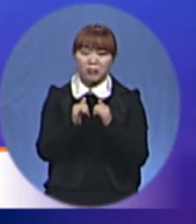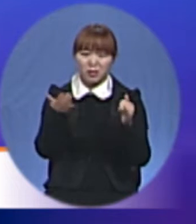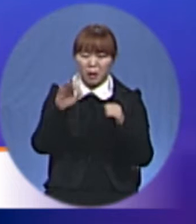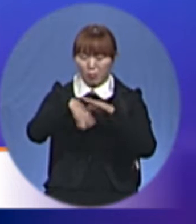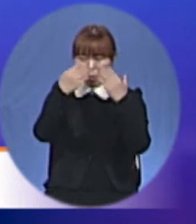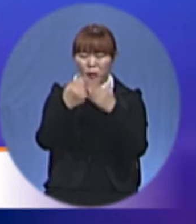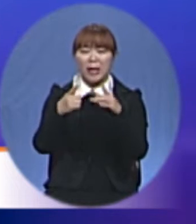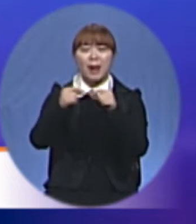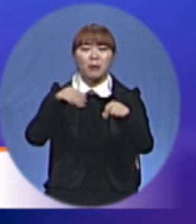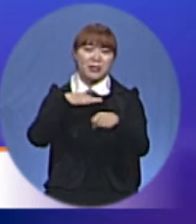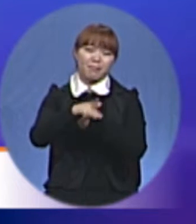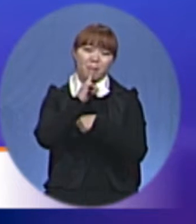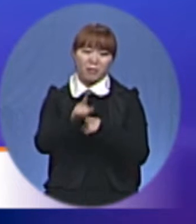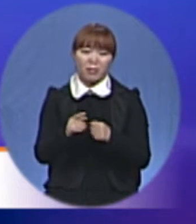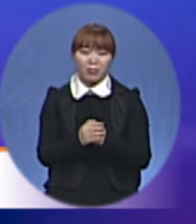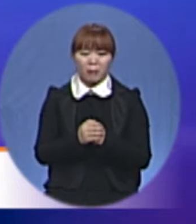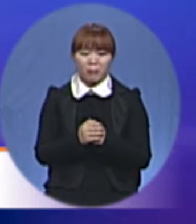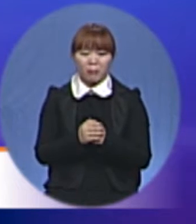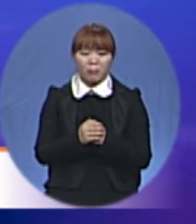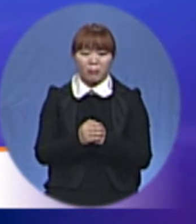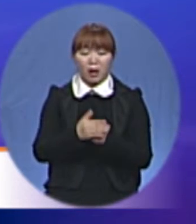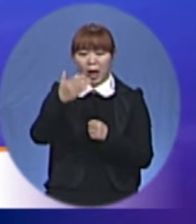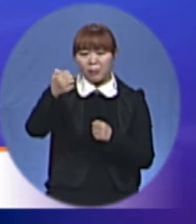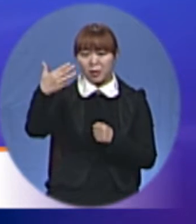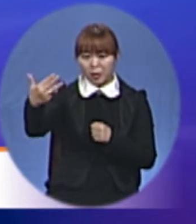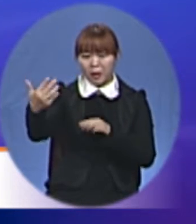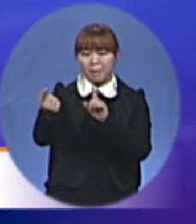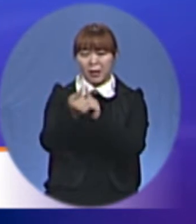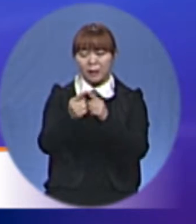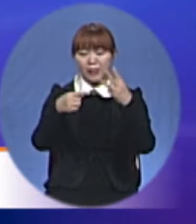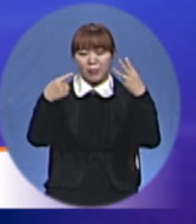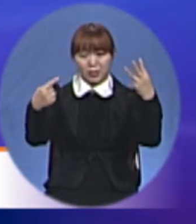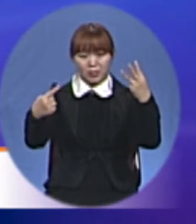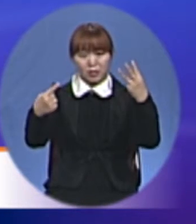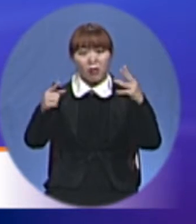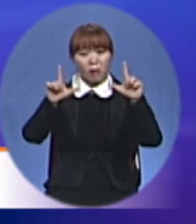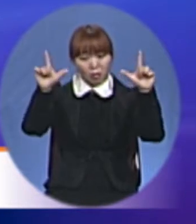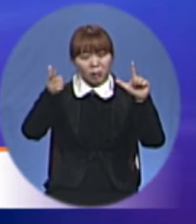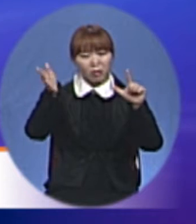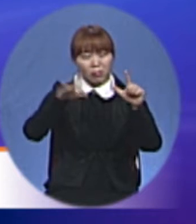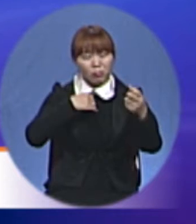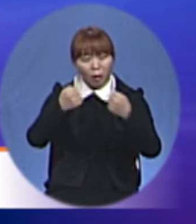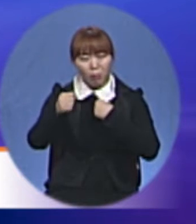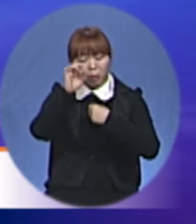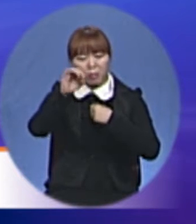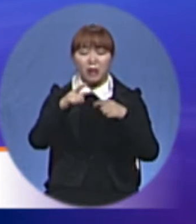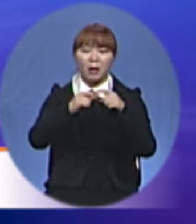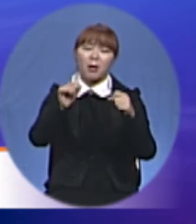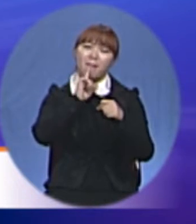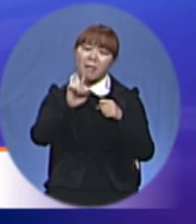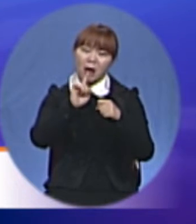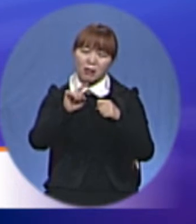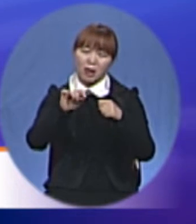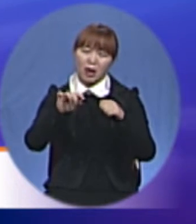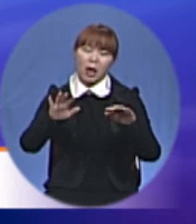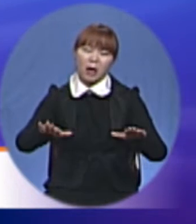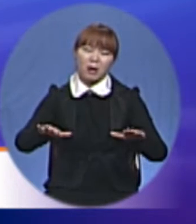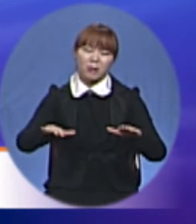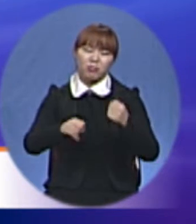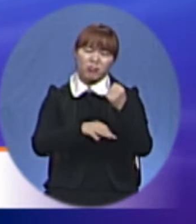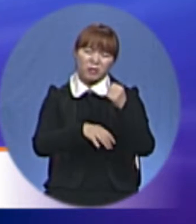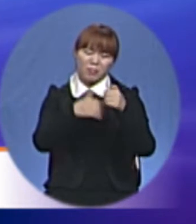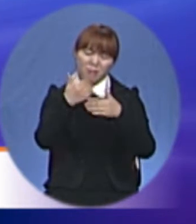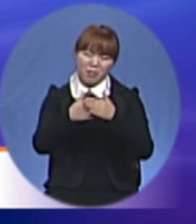모두 일본식 표현입니다. 98번째 맞는 3.1절이었는데도 여전히 일본어 잔재가 뿌리 깊게